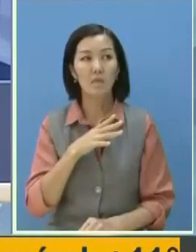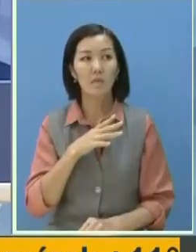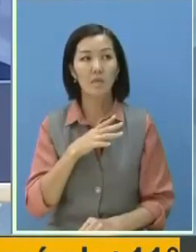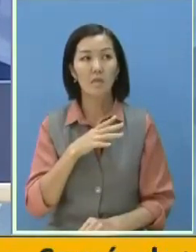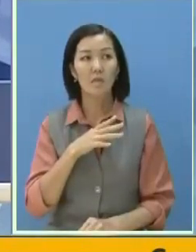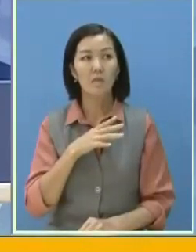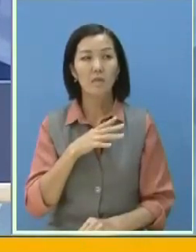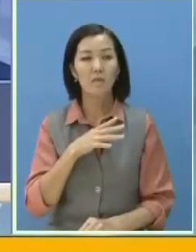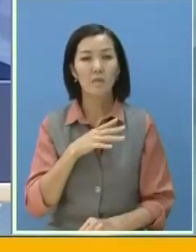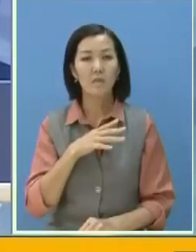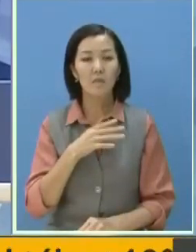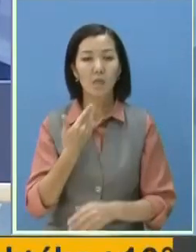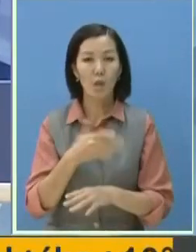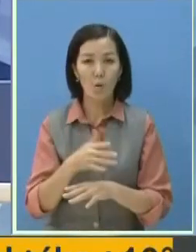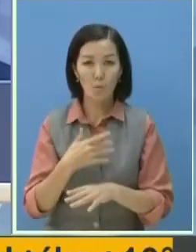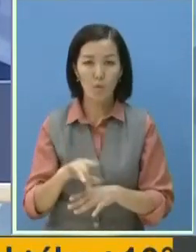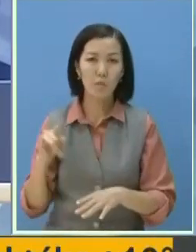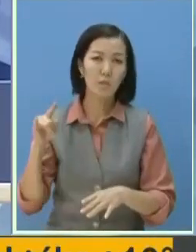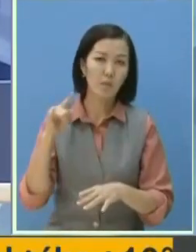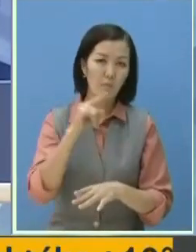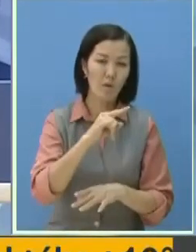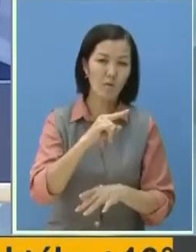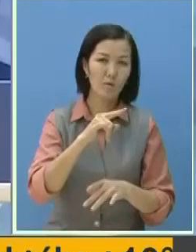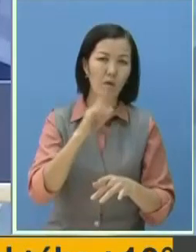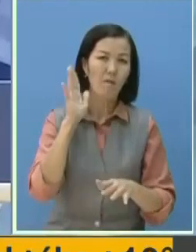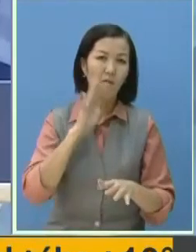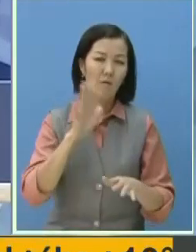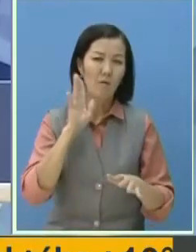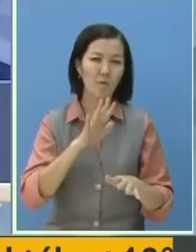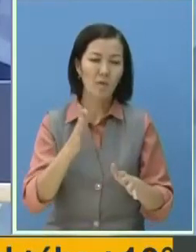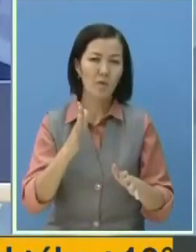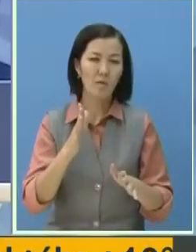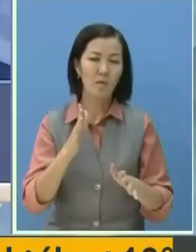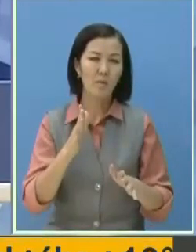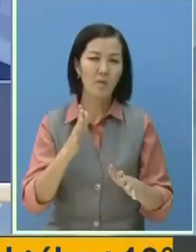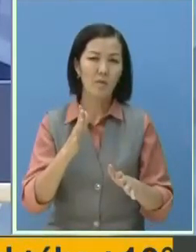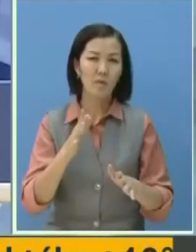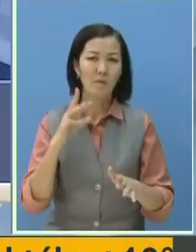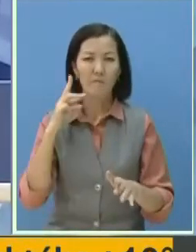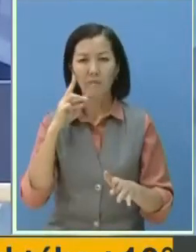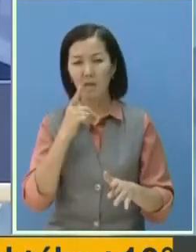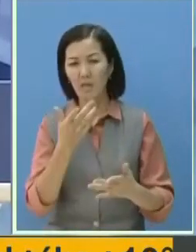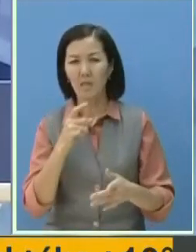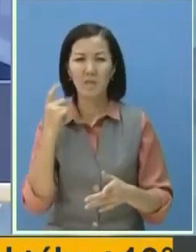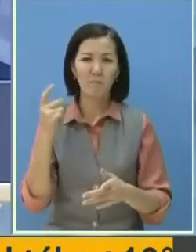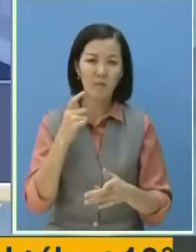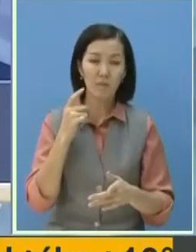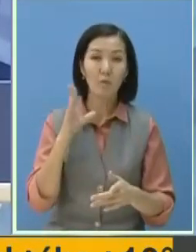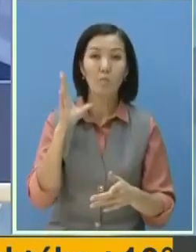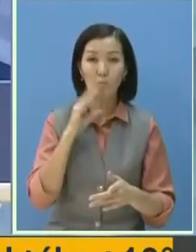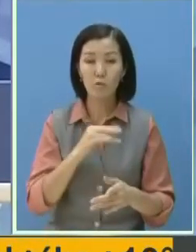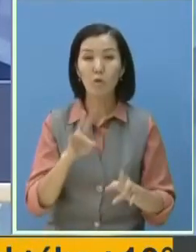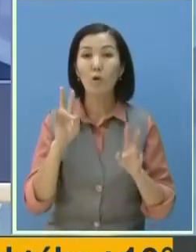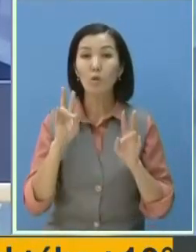что-то распыляют на улицах, или в помещениях, или, я не знаю, где-то. Вот, но это распыляет